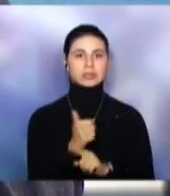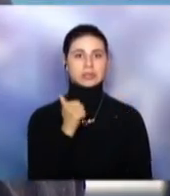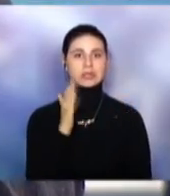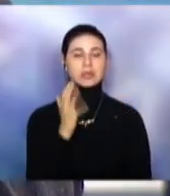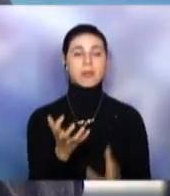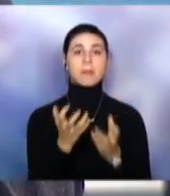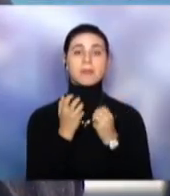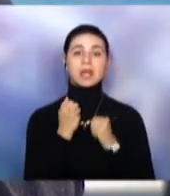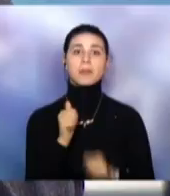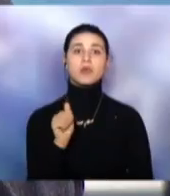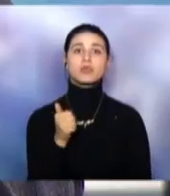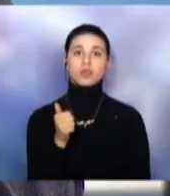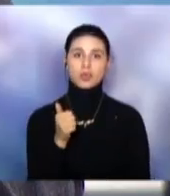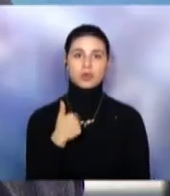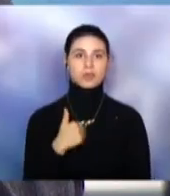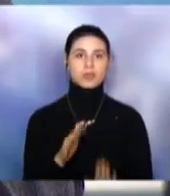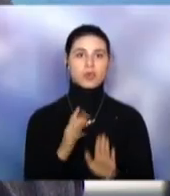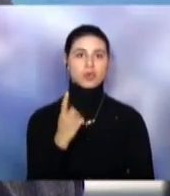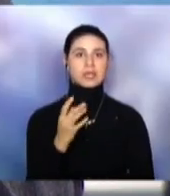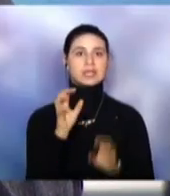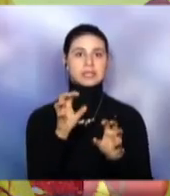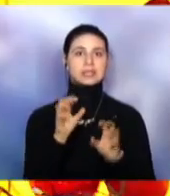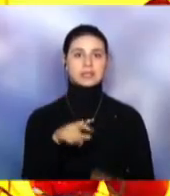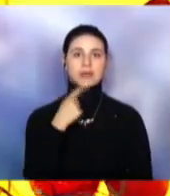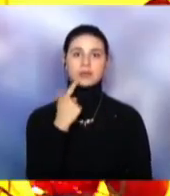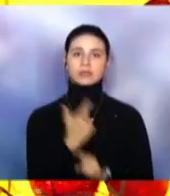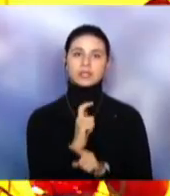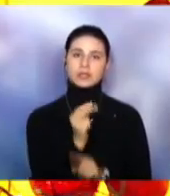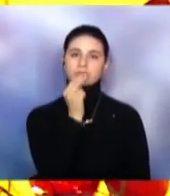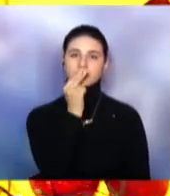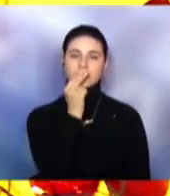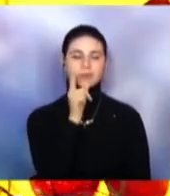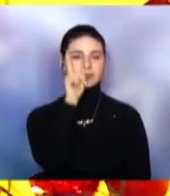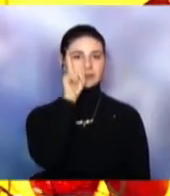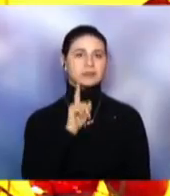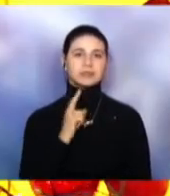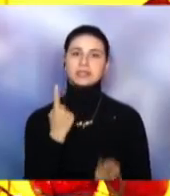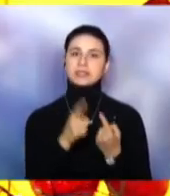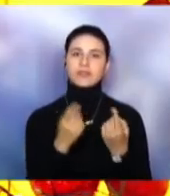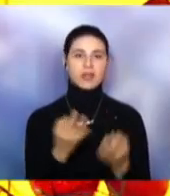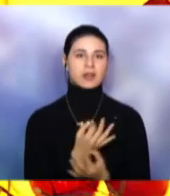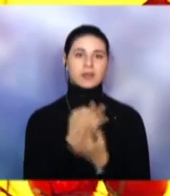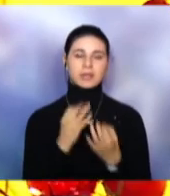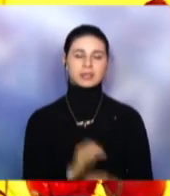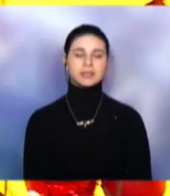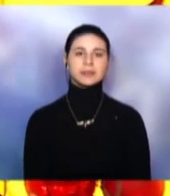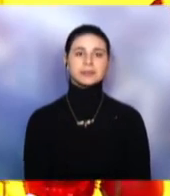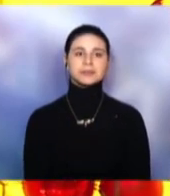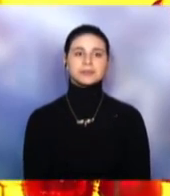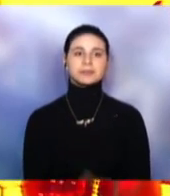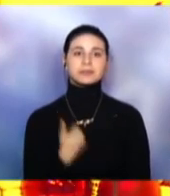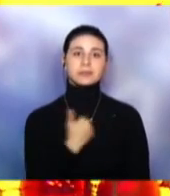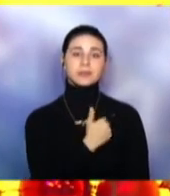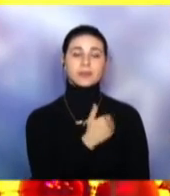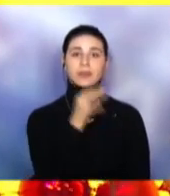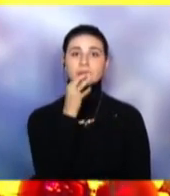სიმართლე გითხრათ, მხოლოდ ერთი წესი მაქვს, ჭამდიდი სიამოვნებით, სხვა რეკომენდაცია არაფერი. მე გეტყვით ასეთ რამეს, თუ